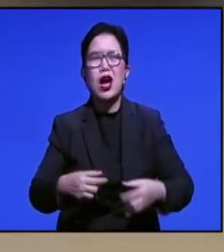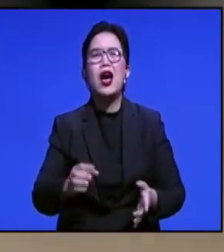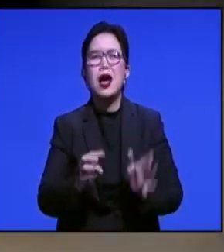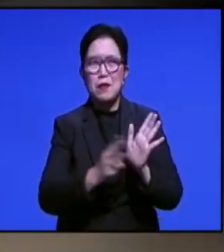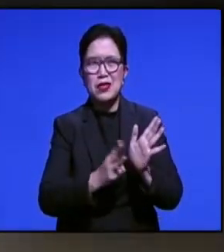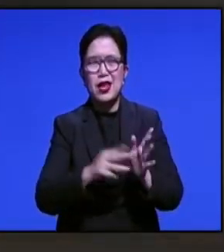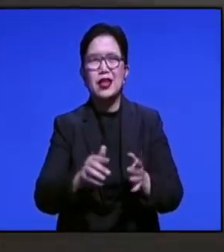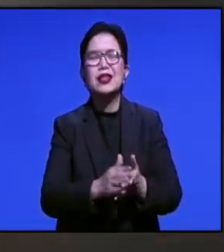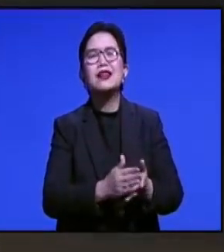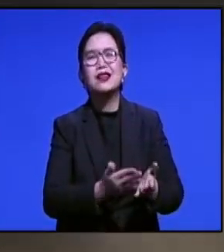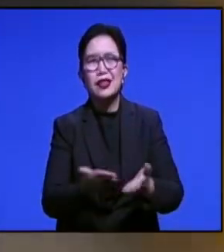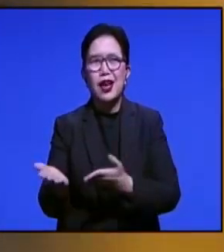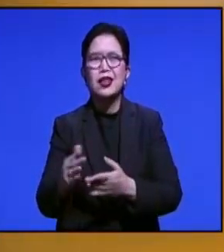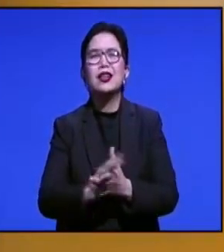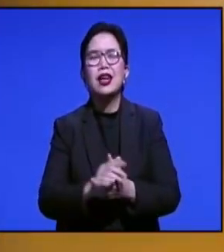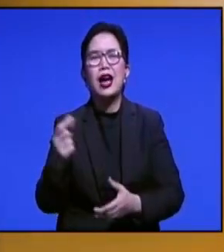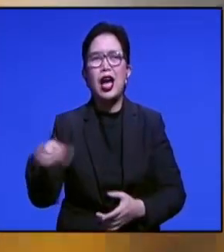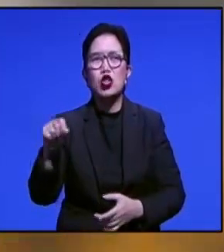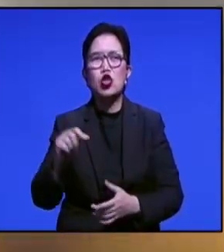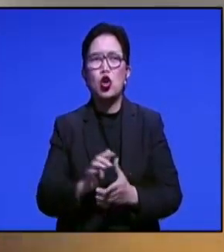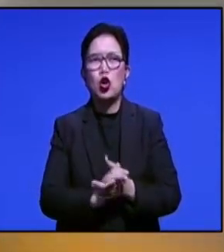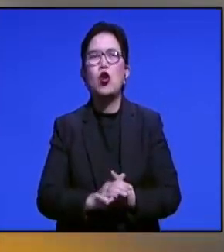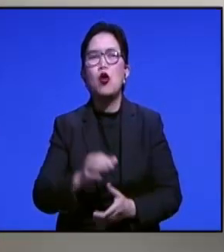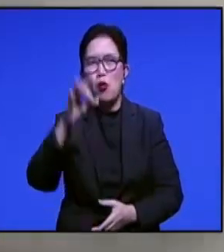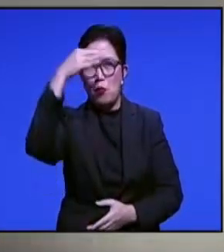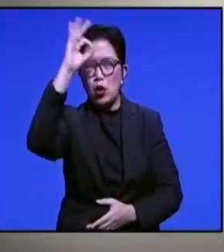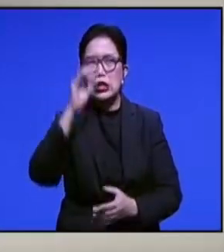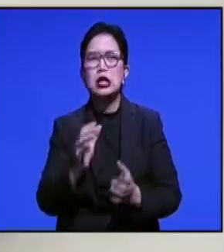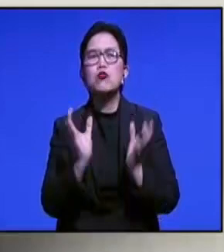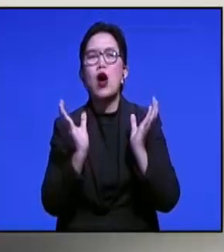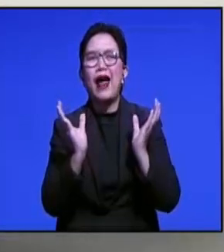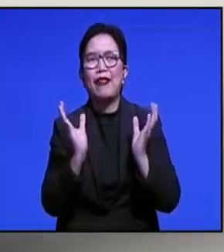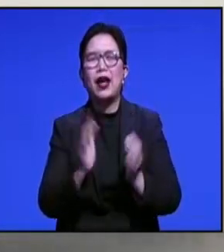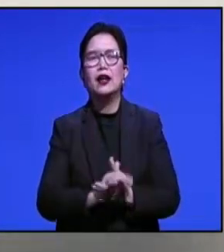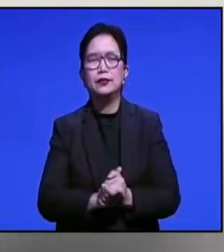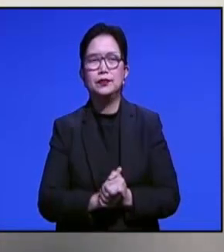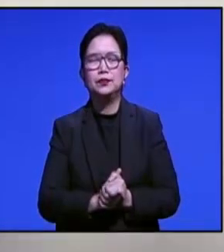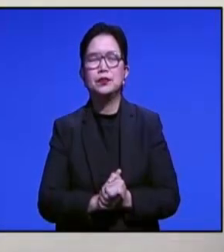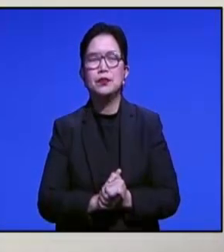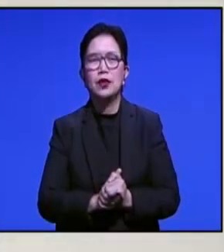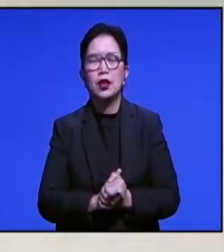ditangani Polsek Darangdan, Purwakarta. 8 mobil. Mobilnya baru-baru.